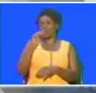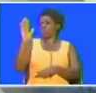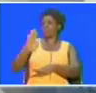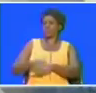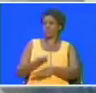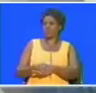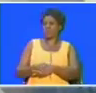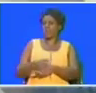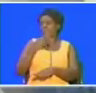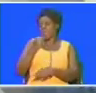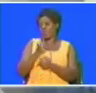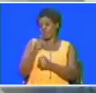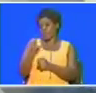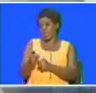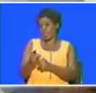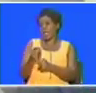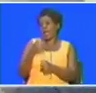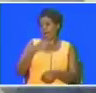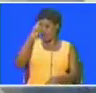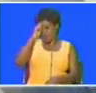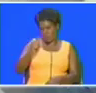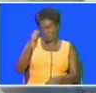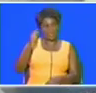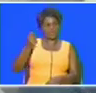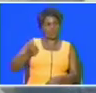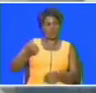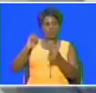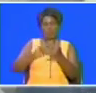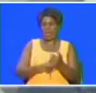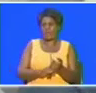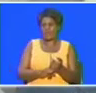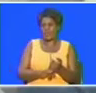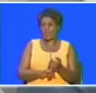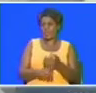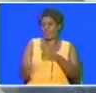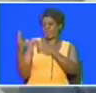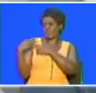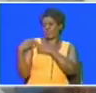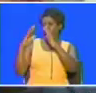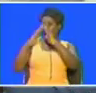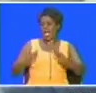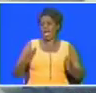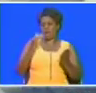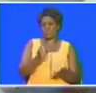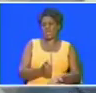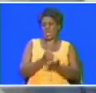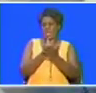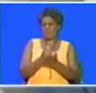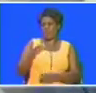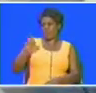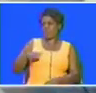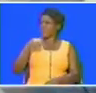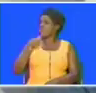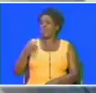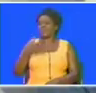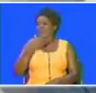kidogo. Wanaume wale wanafanya hivyo washika adabu zao, mheshimu mke wako. Mambo ya jukumu la msichana wa kazi wa nyumbani ni jukumu la mama, sio